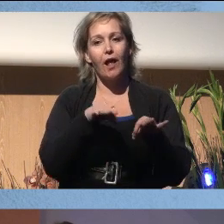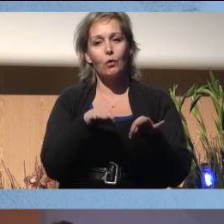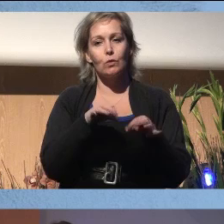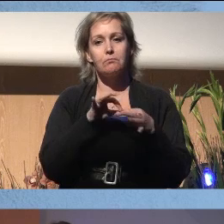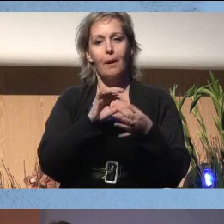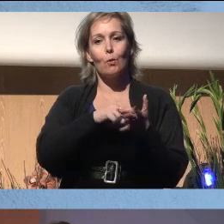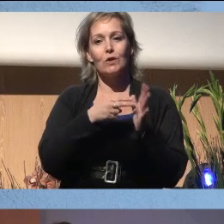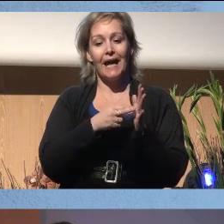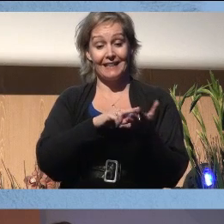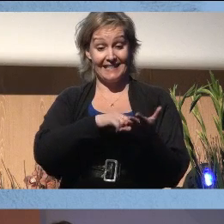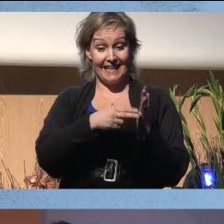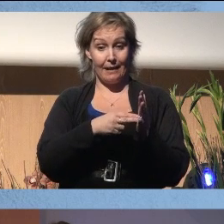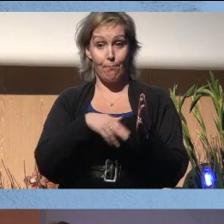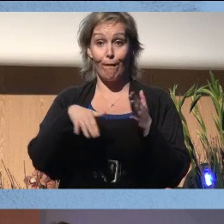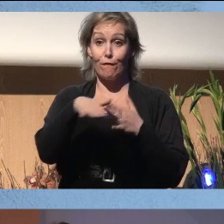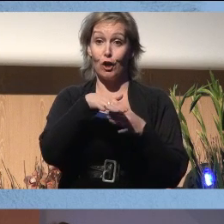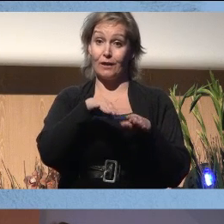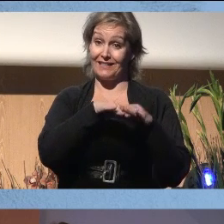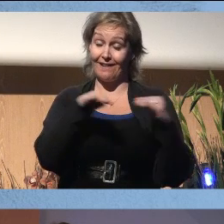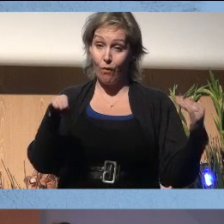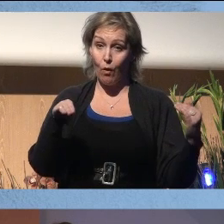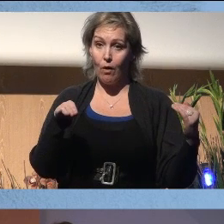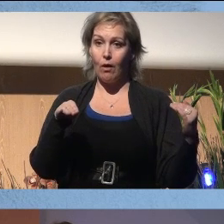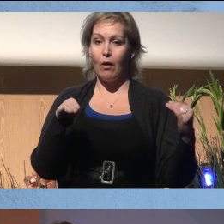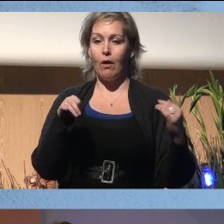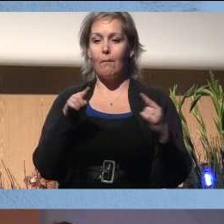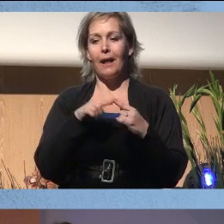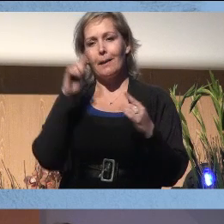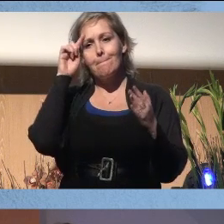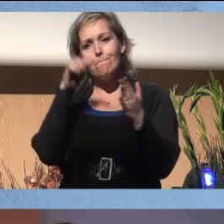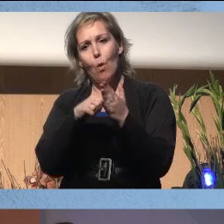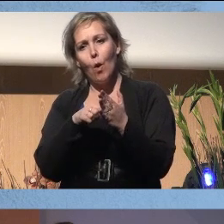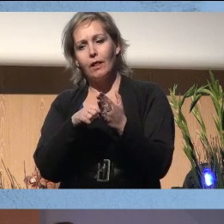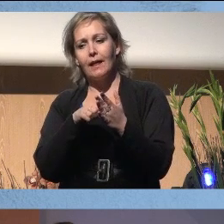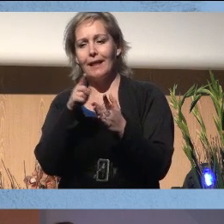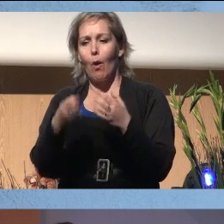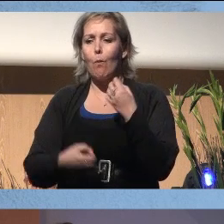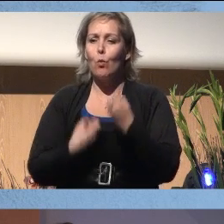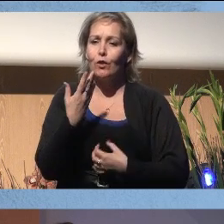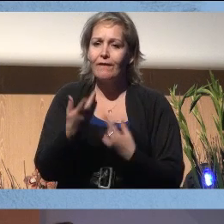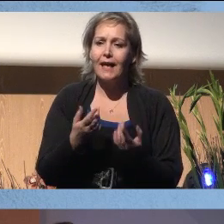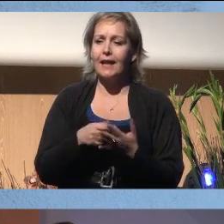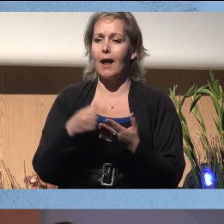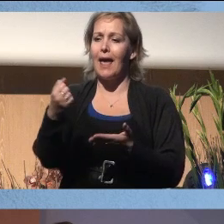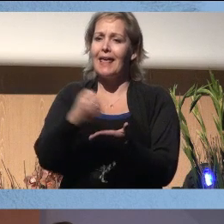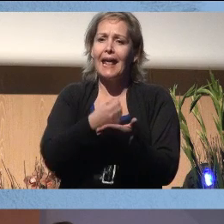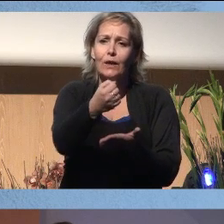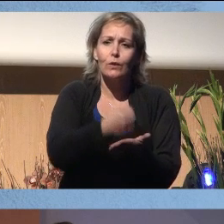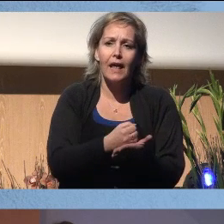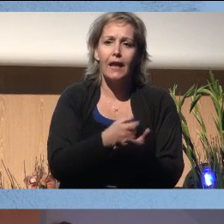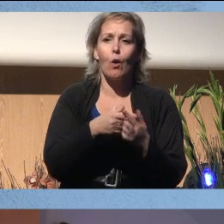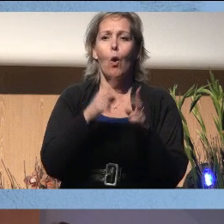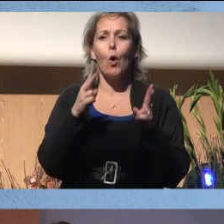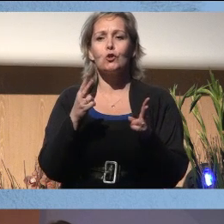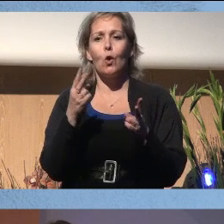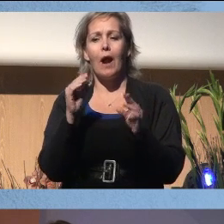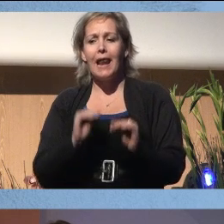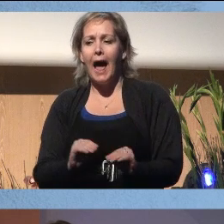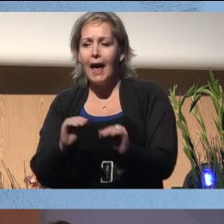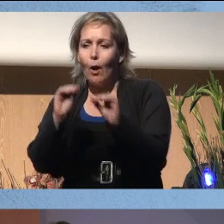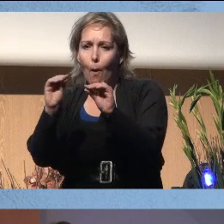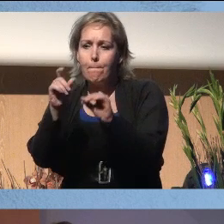I prosjektstillinger på fylkesnivå, med målsetting å motivere, rekruttere og ikke minst lære